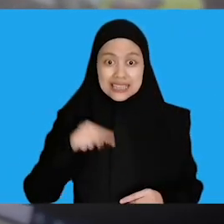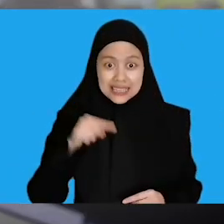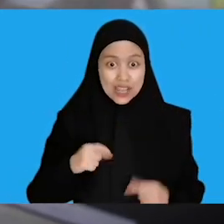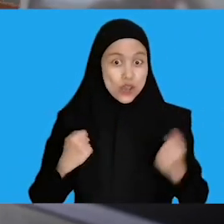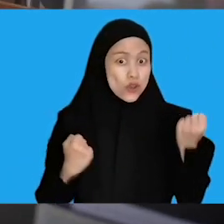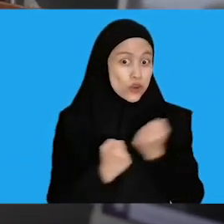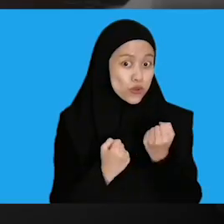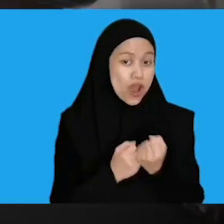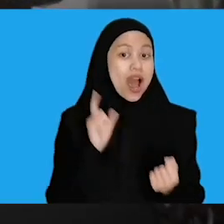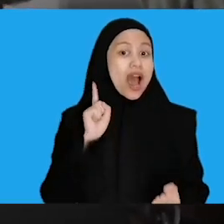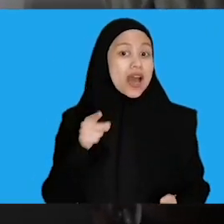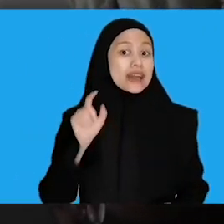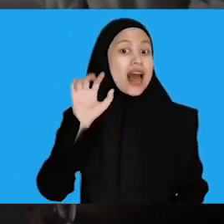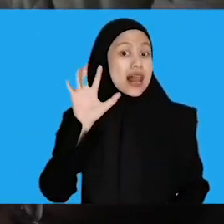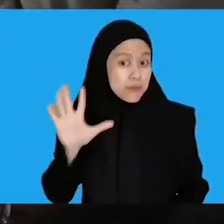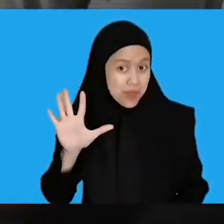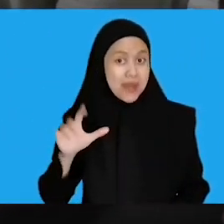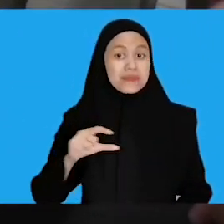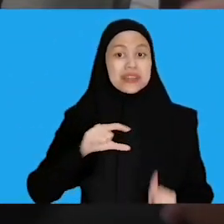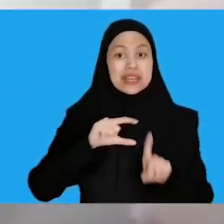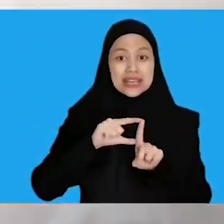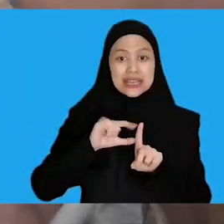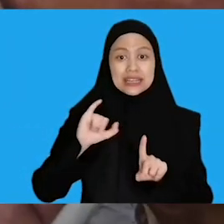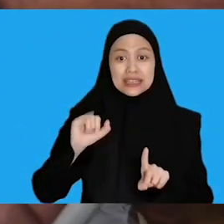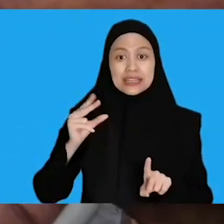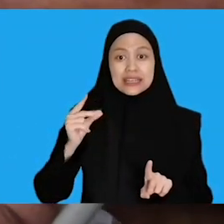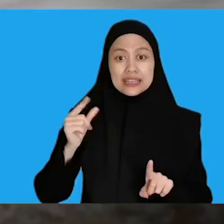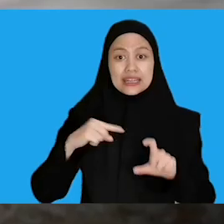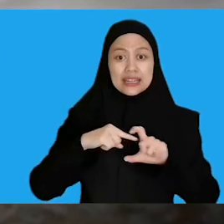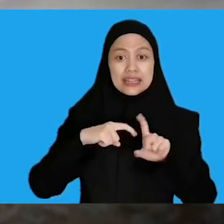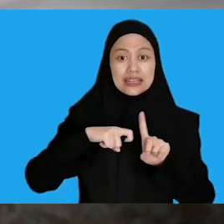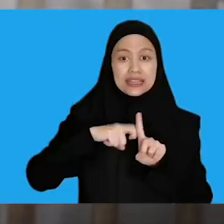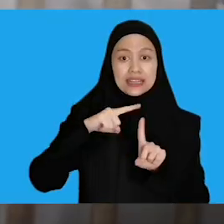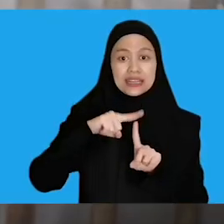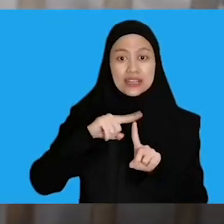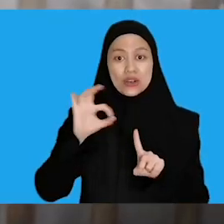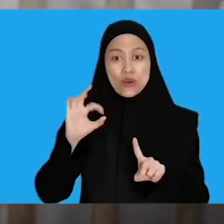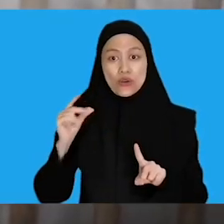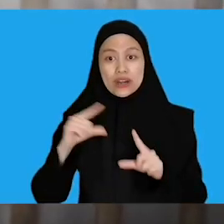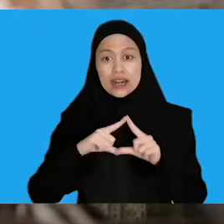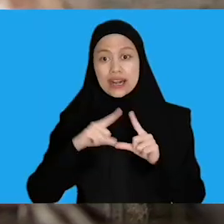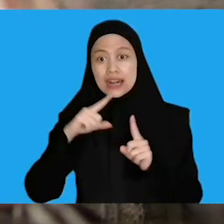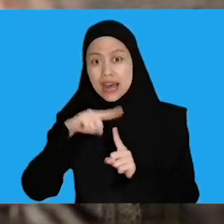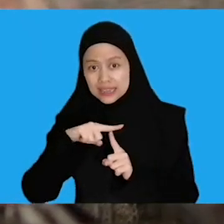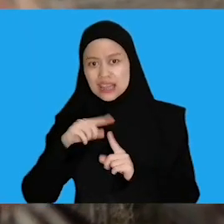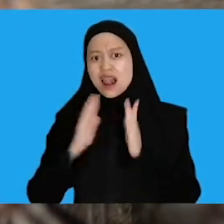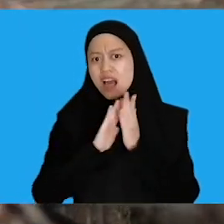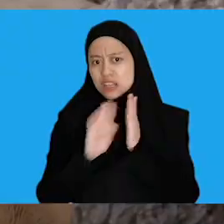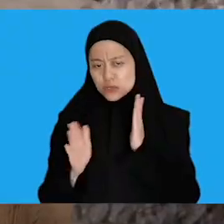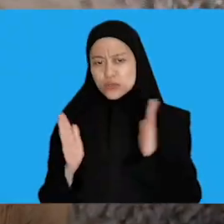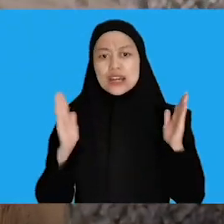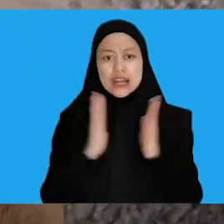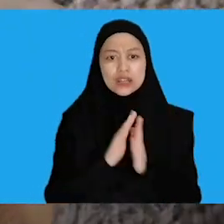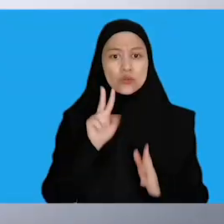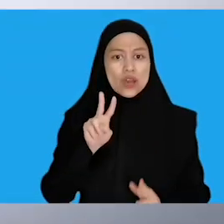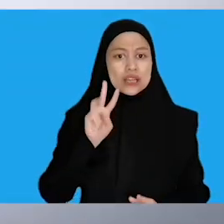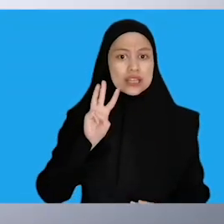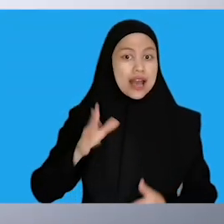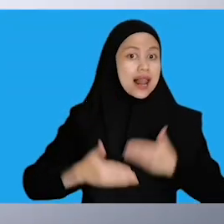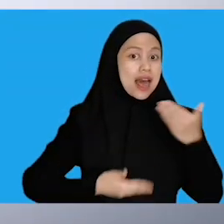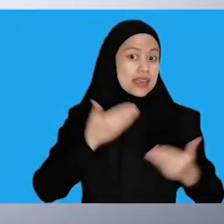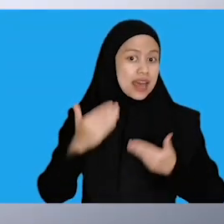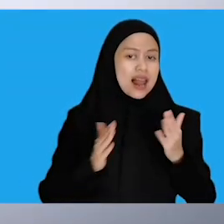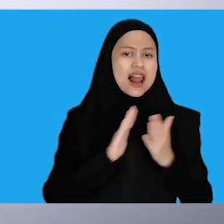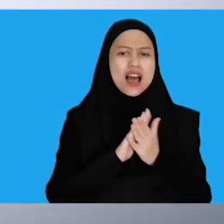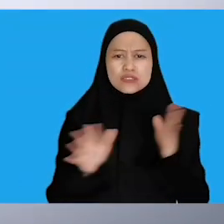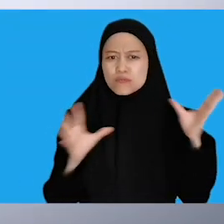Kinerja ini didukung oleh 5 direktorat teknis dan 23 unit pelayanan teknis yang bekerja secara profesional.